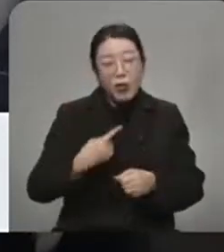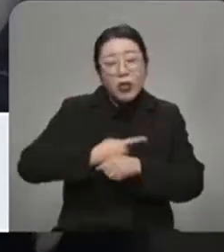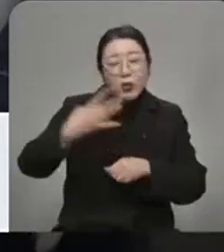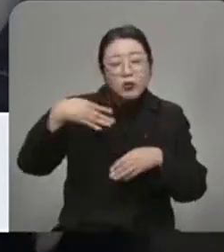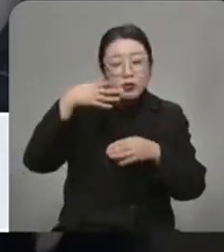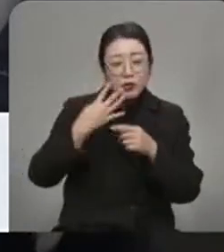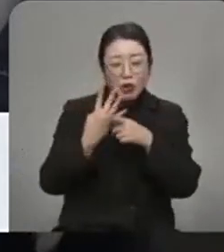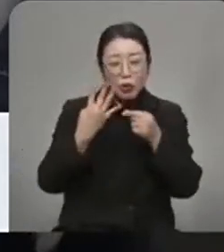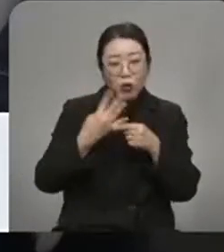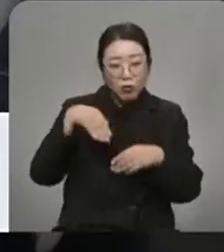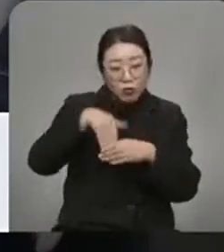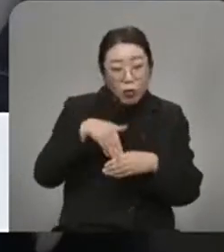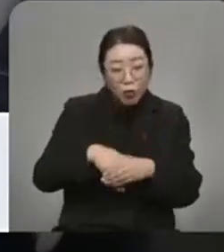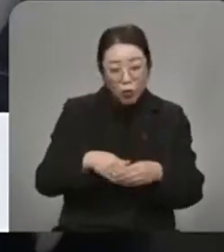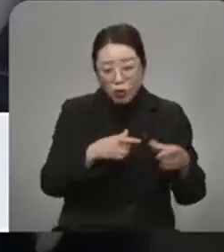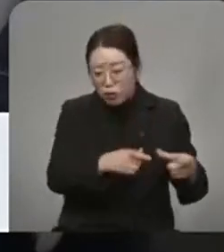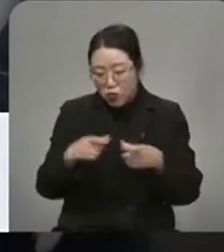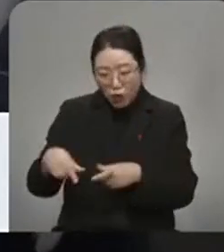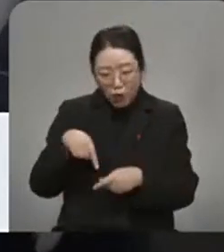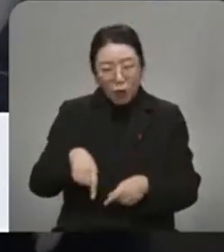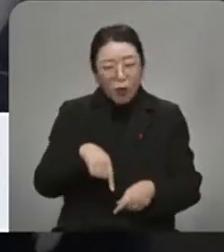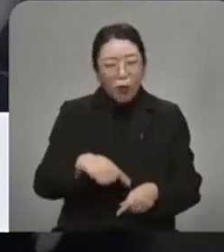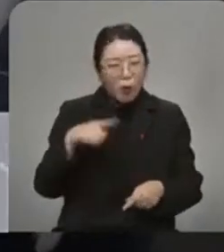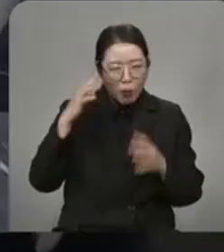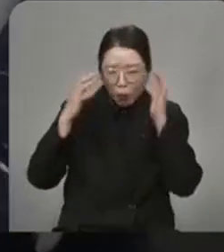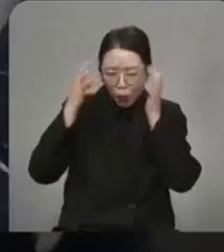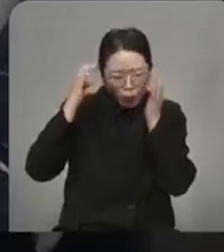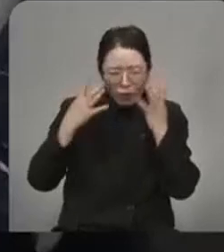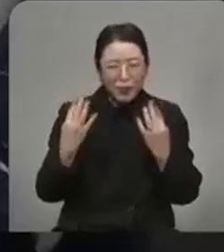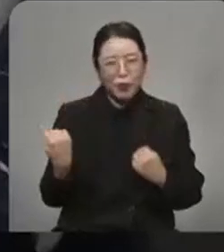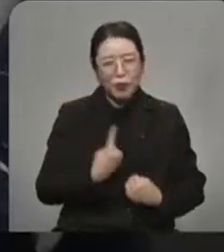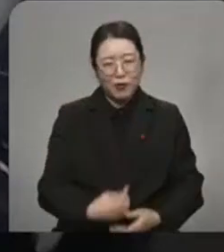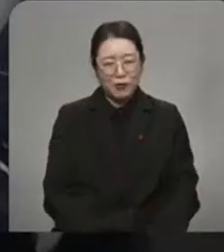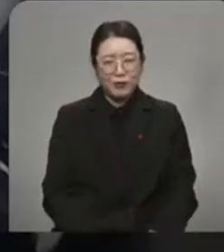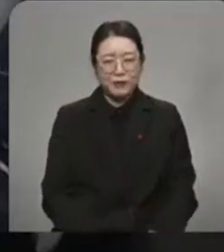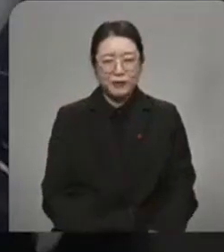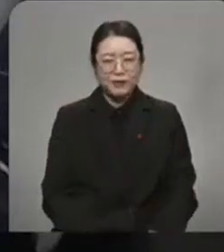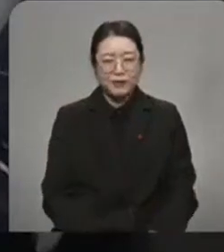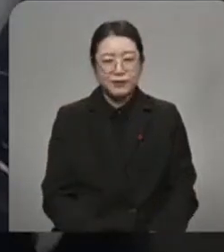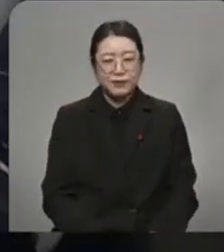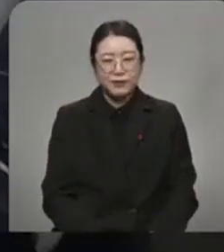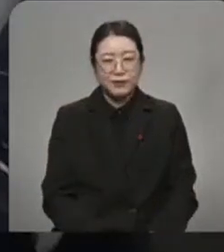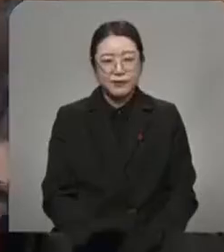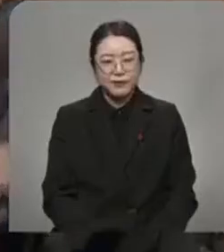총선을 앞두고 지역 선거구도 술렁이는 모습입니다 정국 기사가 보도합니다